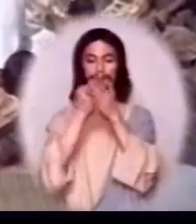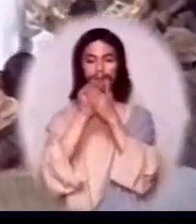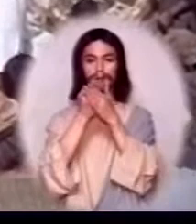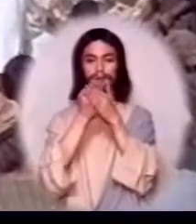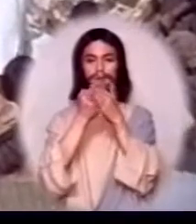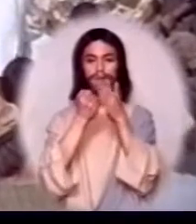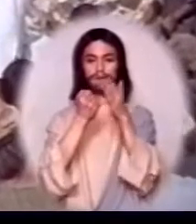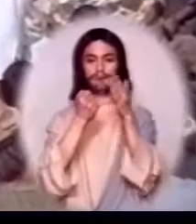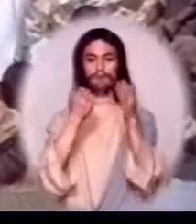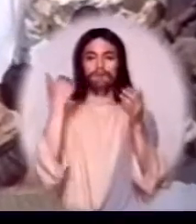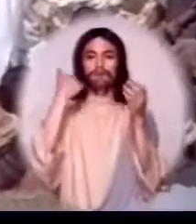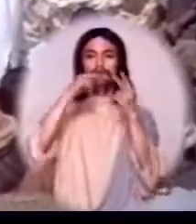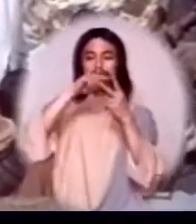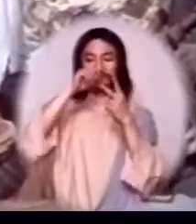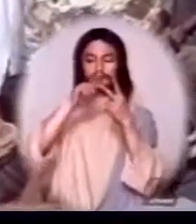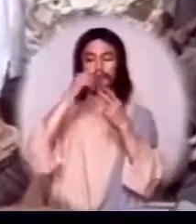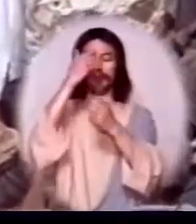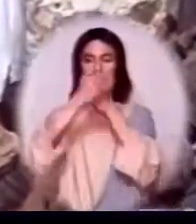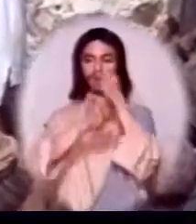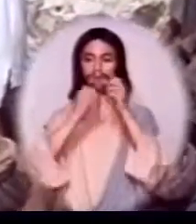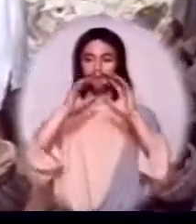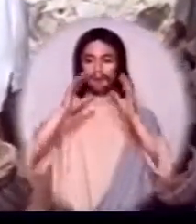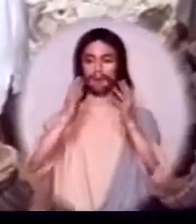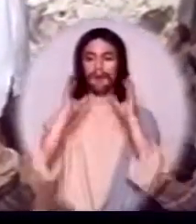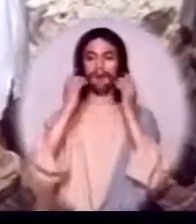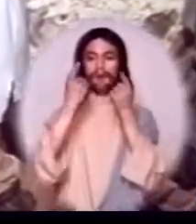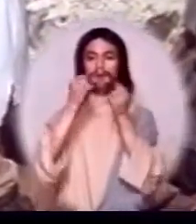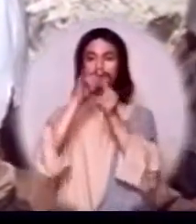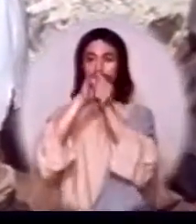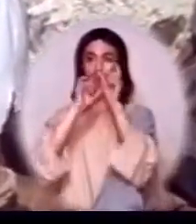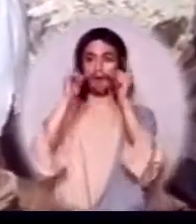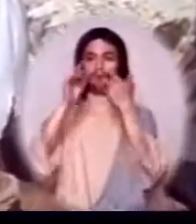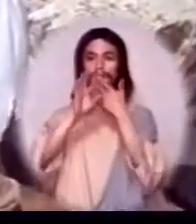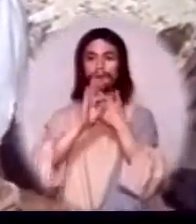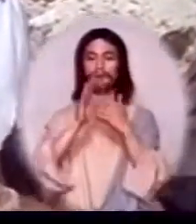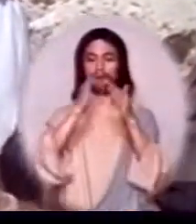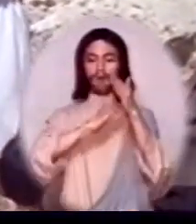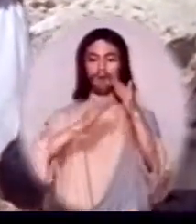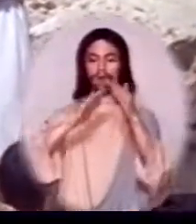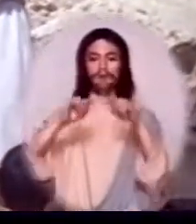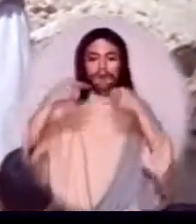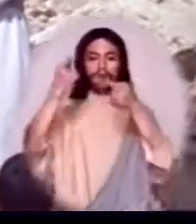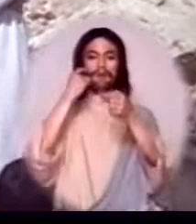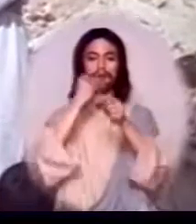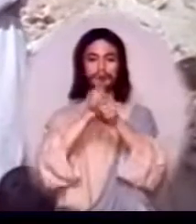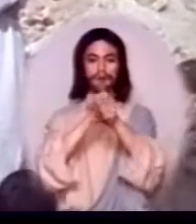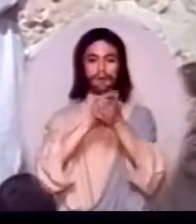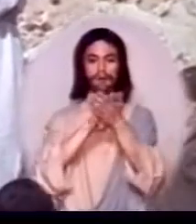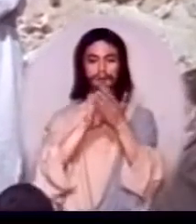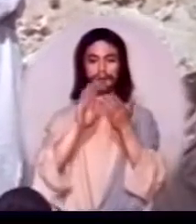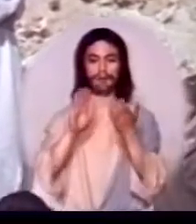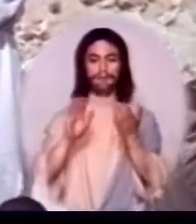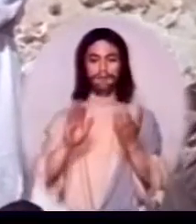이르노니 누구든지 하나님의 나라를 어린아이와 같이 받들지 않는 자는 결코 들어가지 못할 것이다.